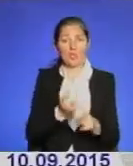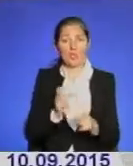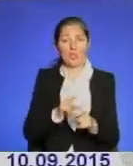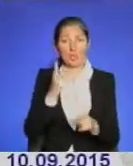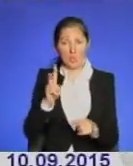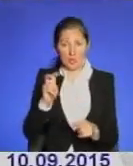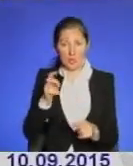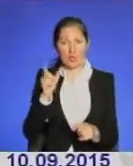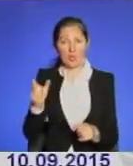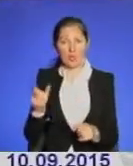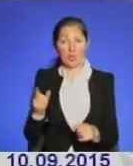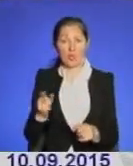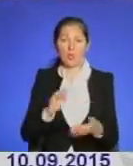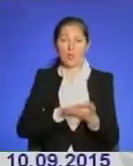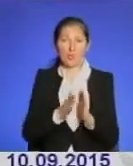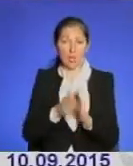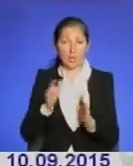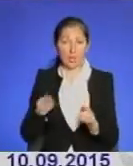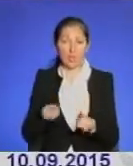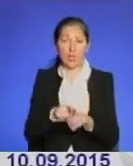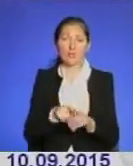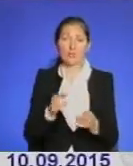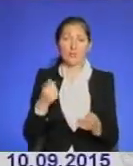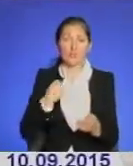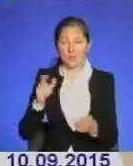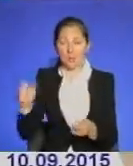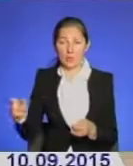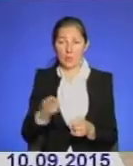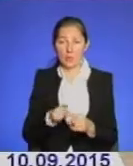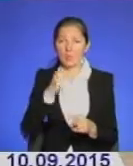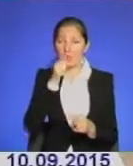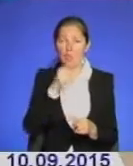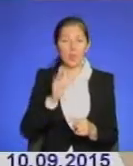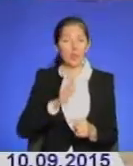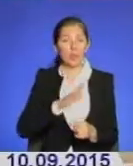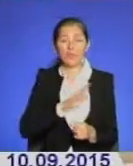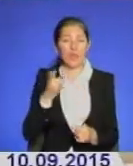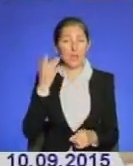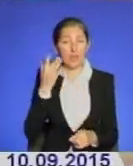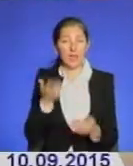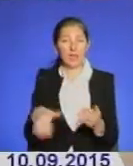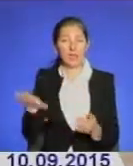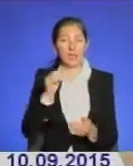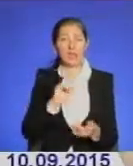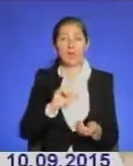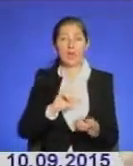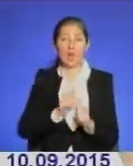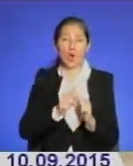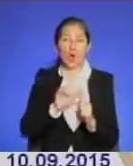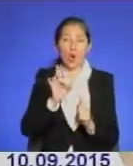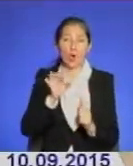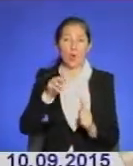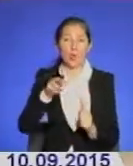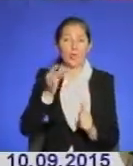Цей рік, каже командир бригади, видався для його хлопців нелегким. Але, на щастя, з усіх ротацій бійці повернулися